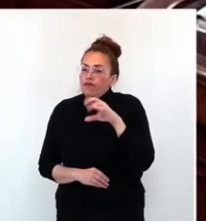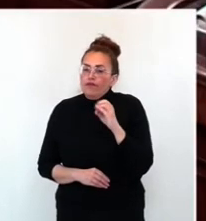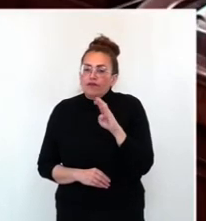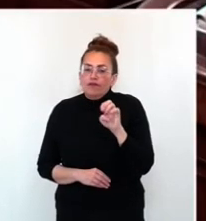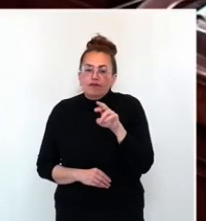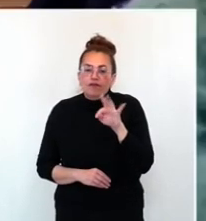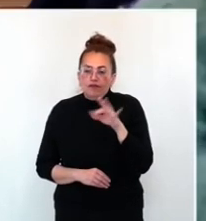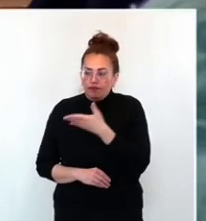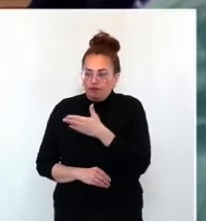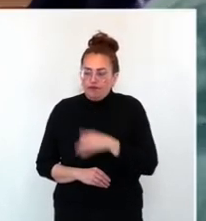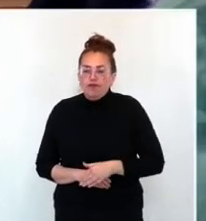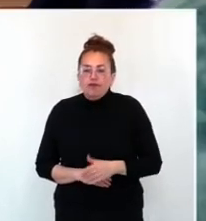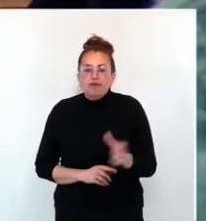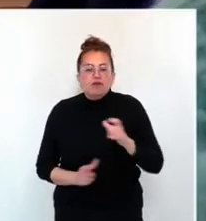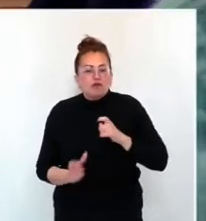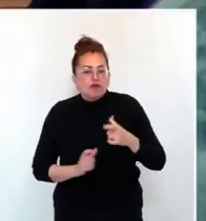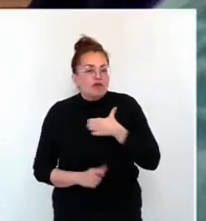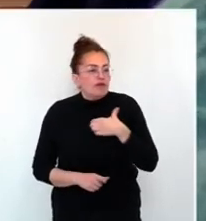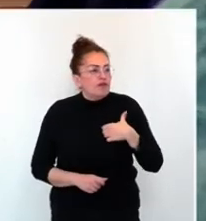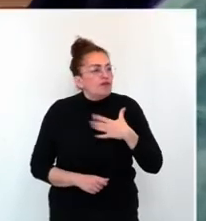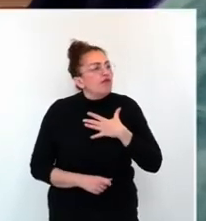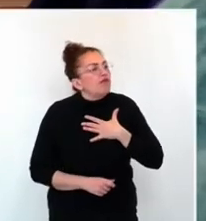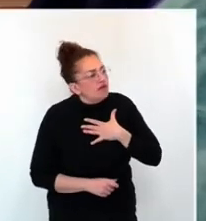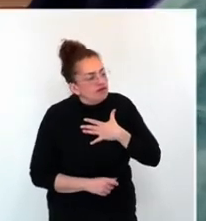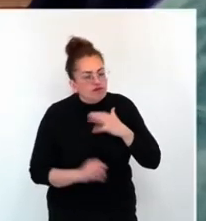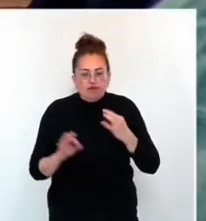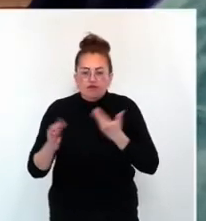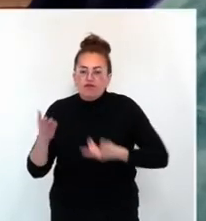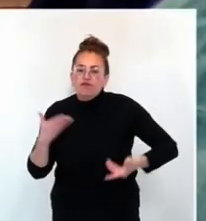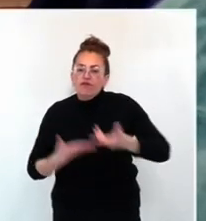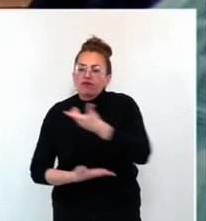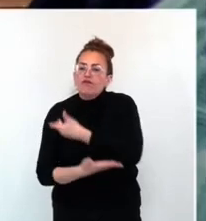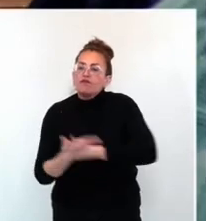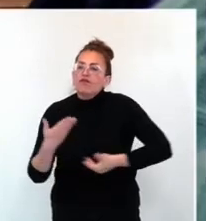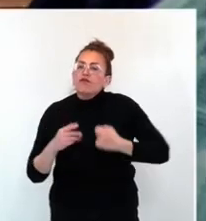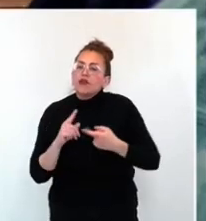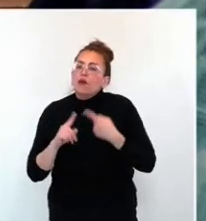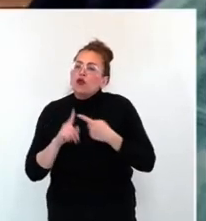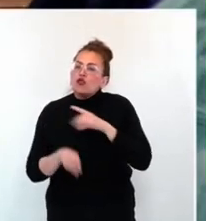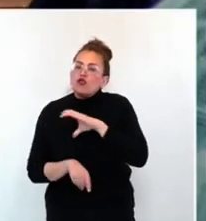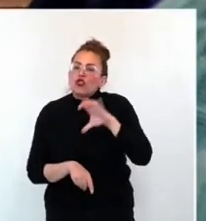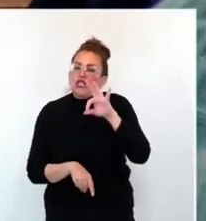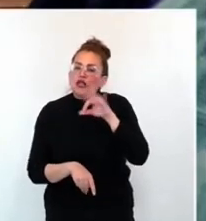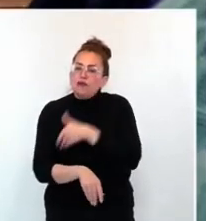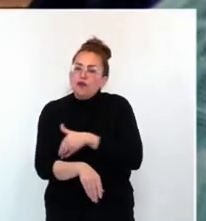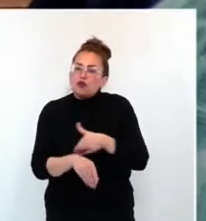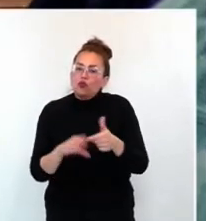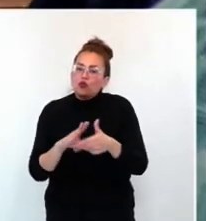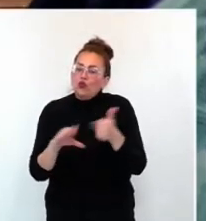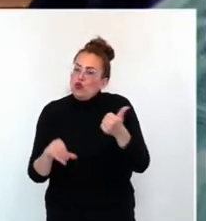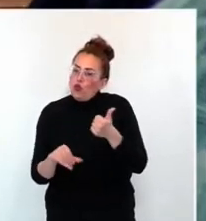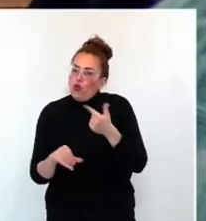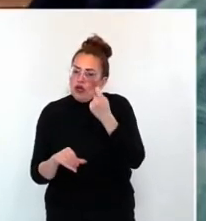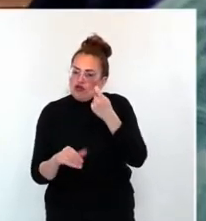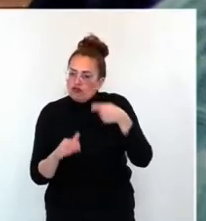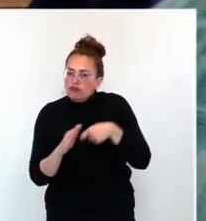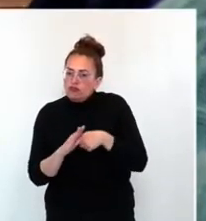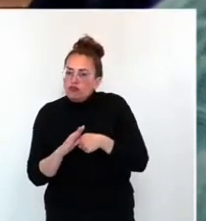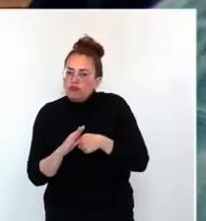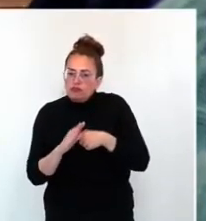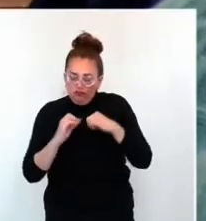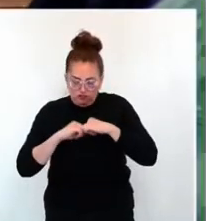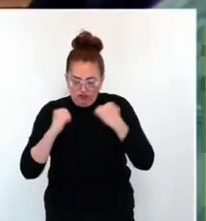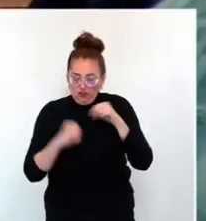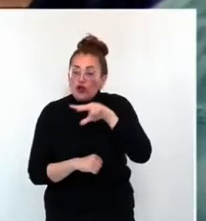Oui, monsieur le maire, mes chers collègues. C'est une délibération importante avec effectivement 150 millions d'euros de financement, dont 35% notamment de l'État. Nous